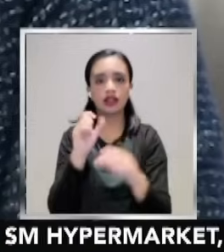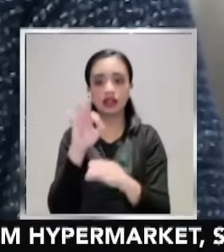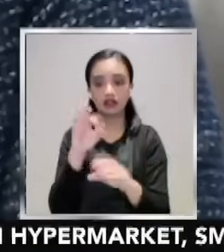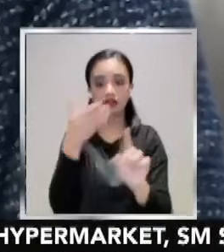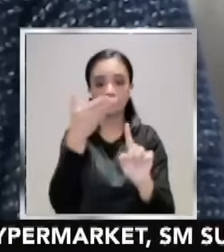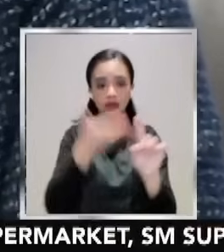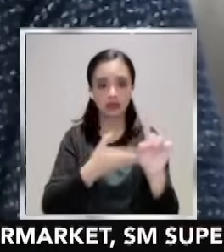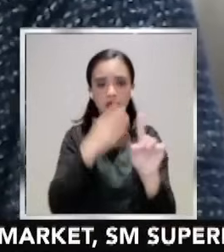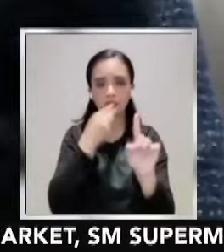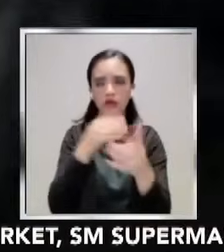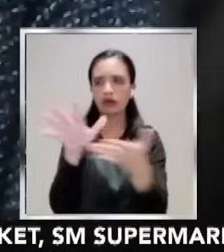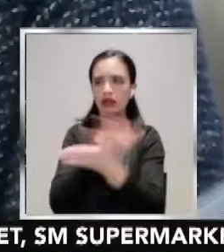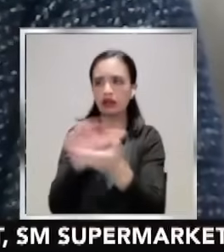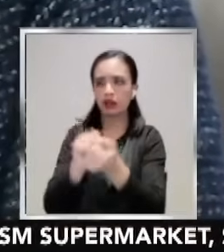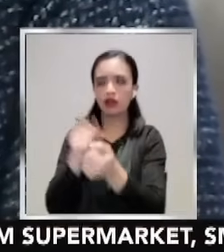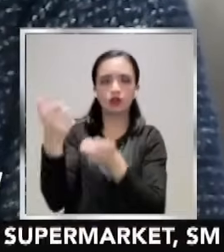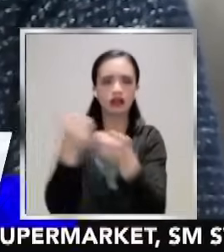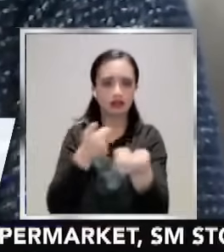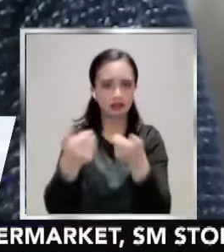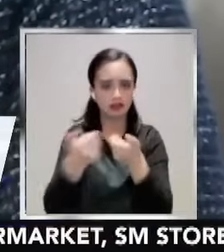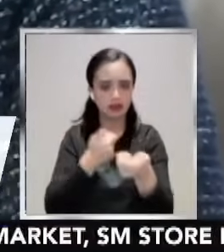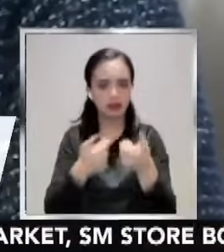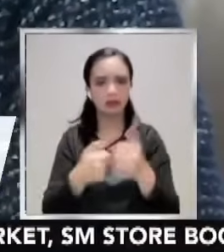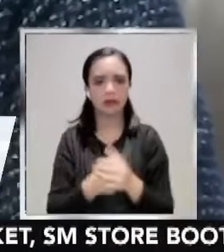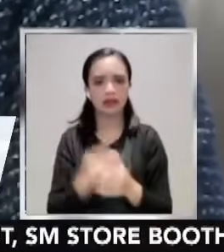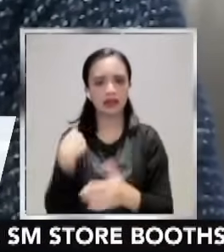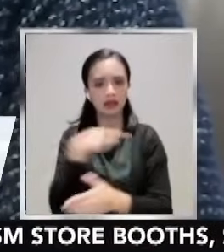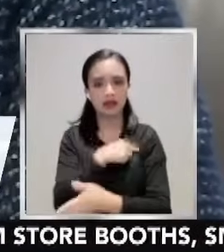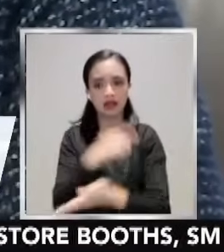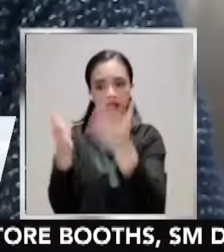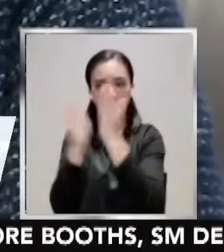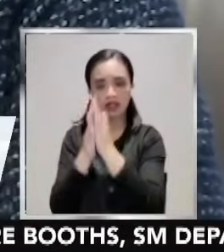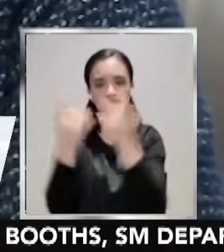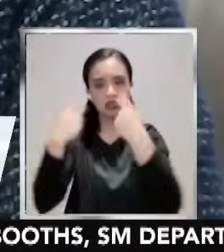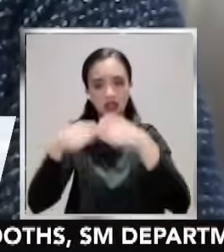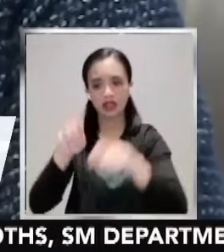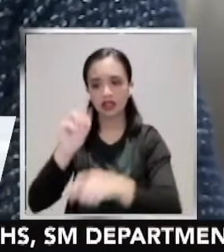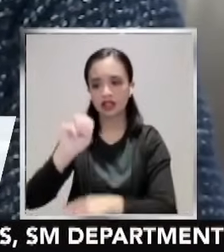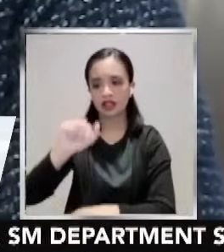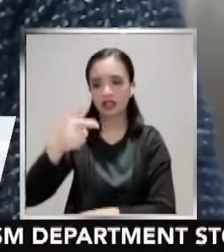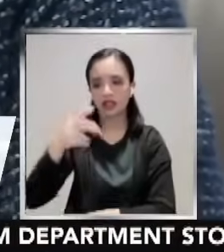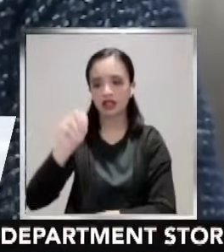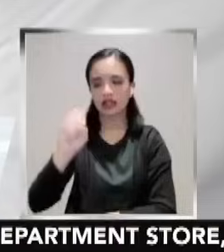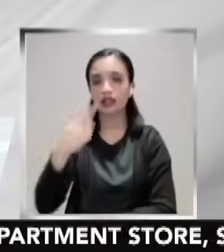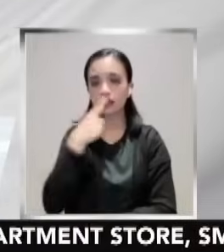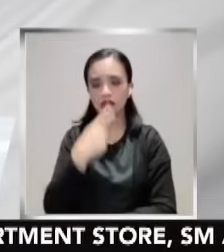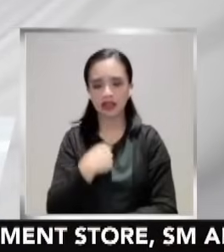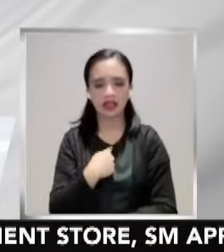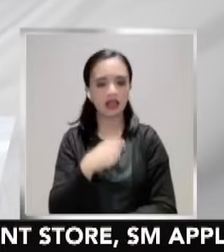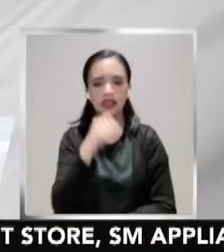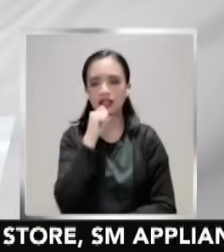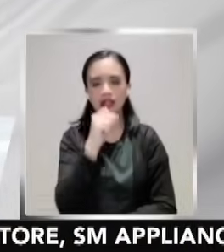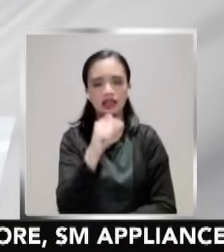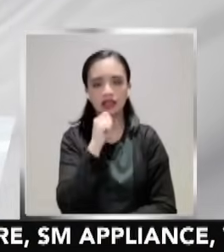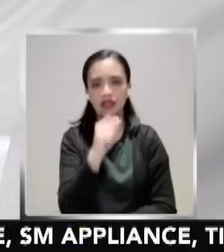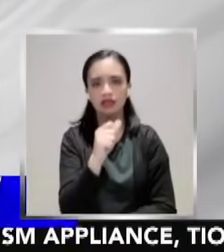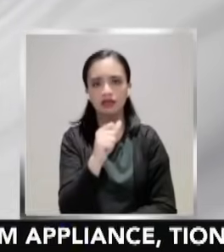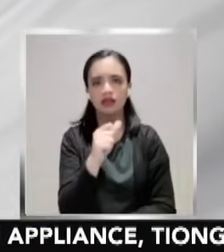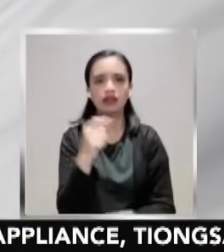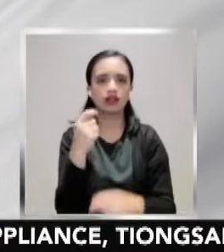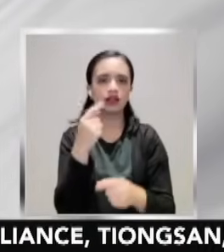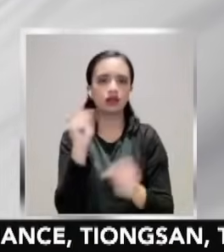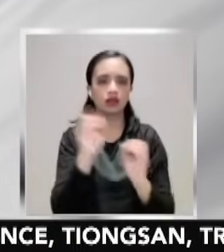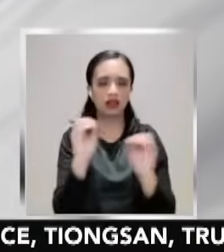dito hininga namin ng pahayag si Magno pero nagsabi itong hindi muna siya magbibigay ng pahayag sa kanyang bagong social